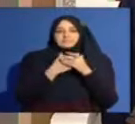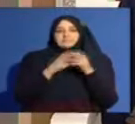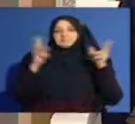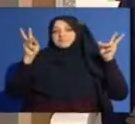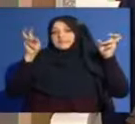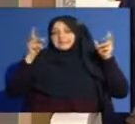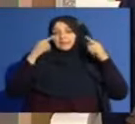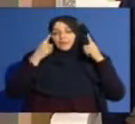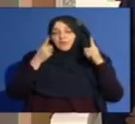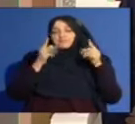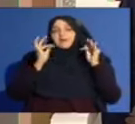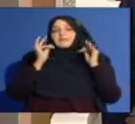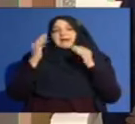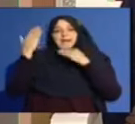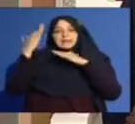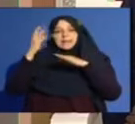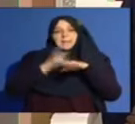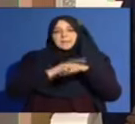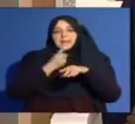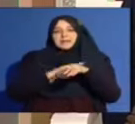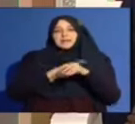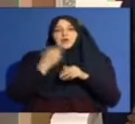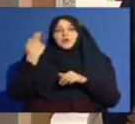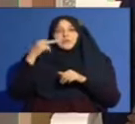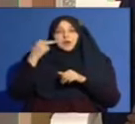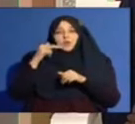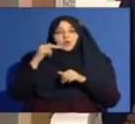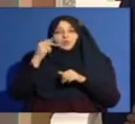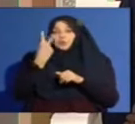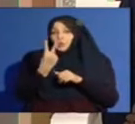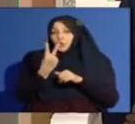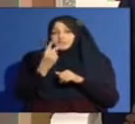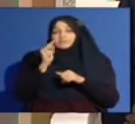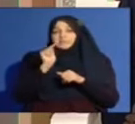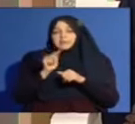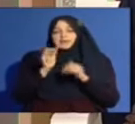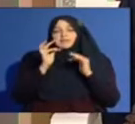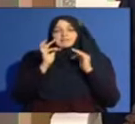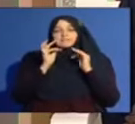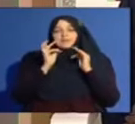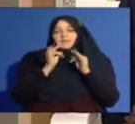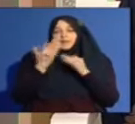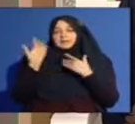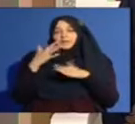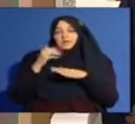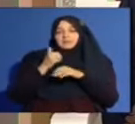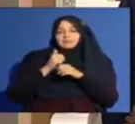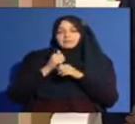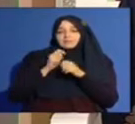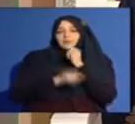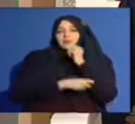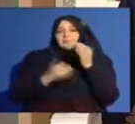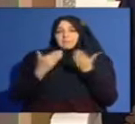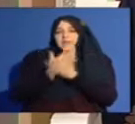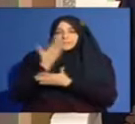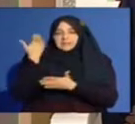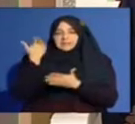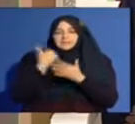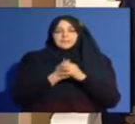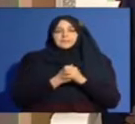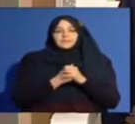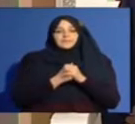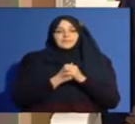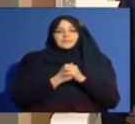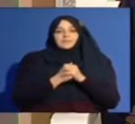خلال هذا المباشر العدد الثاني الذي يتعلق بالأسرة المسلمة في ديار